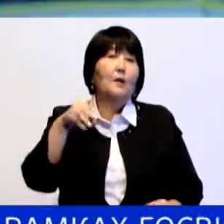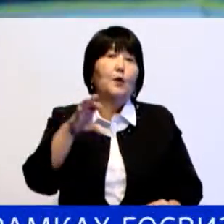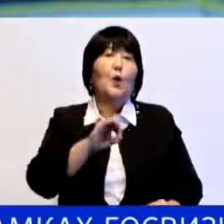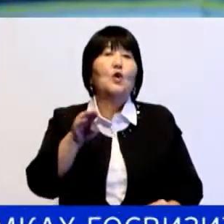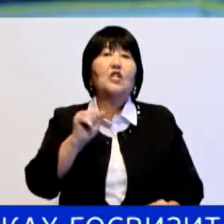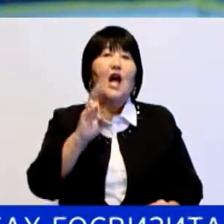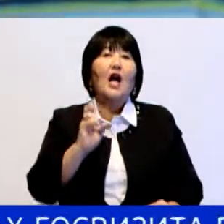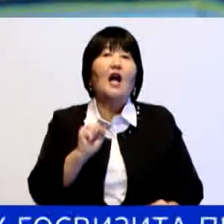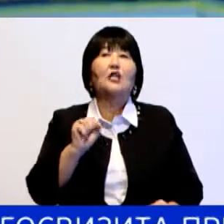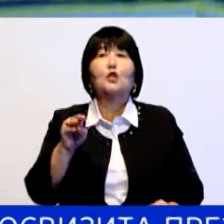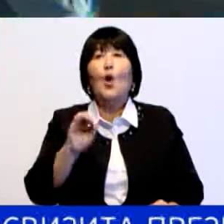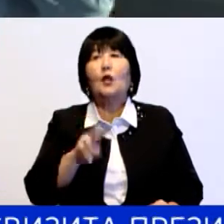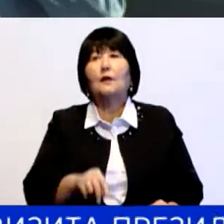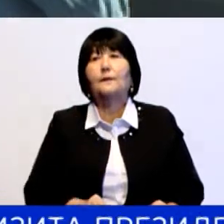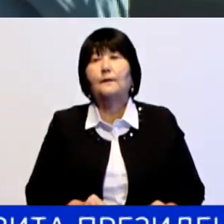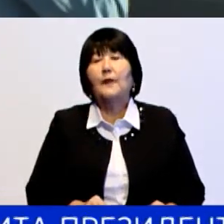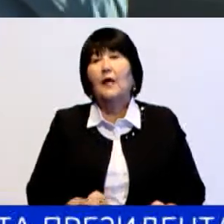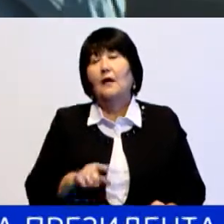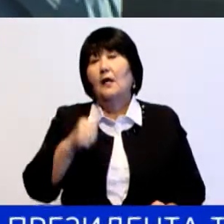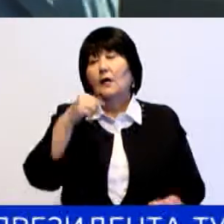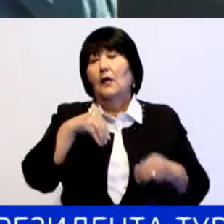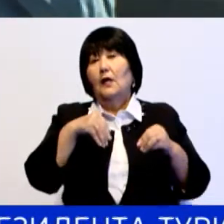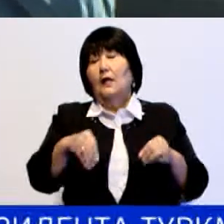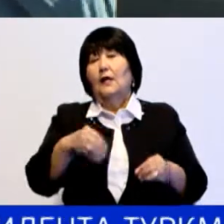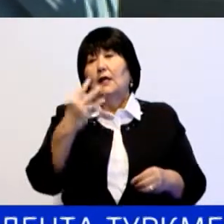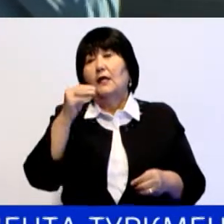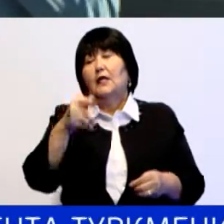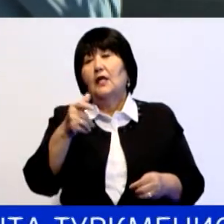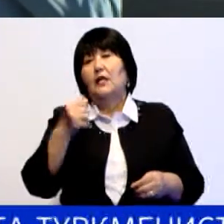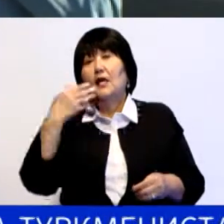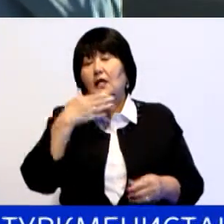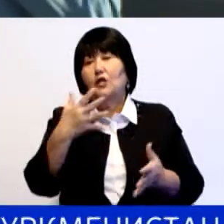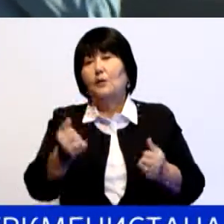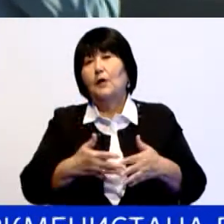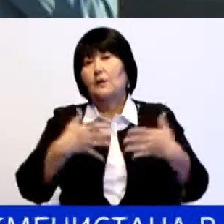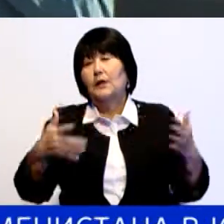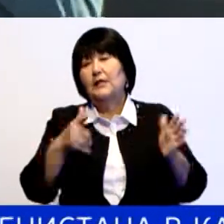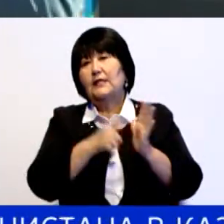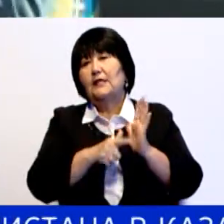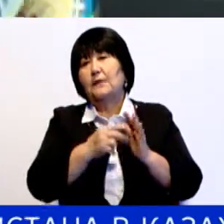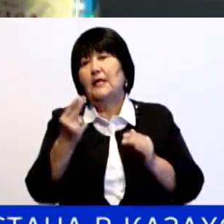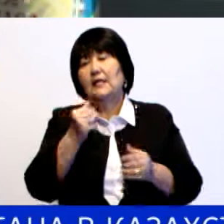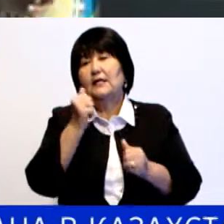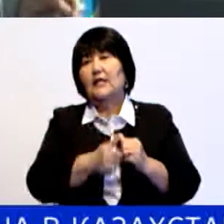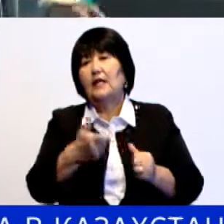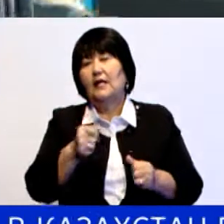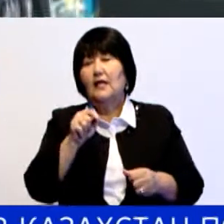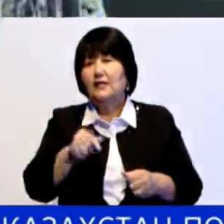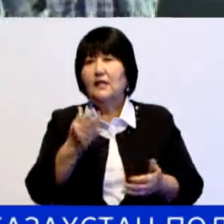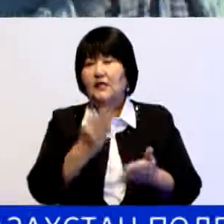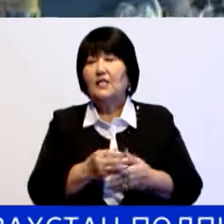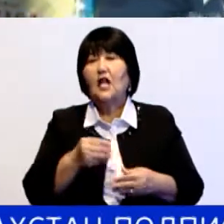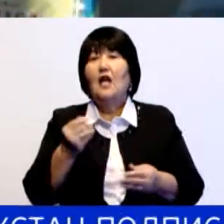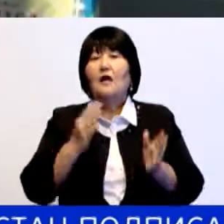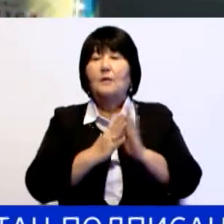нажал В этом году засеяли 3.000 гектаров риса получили свыше 70 центов Здесь также у нас